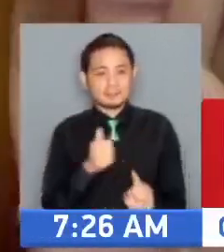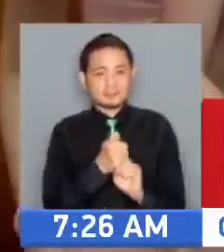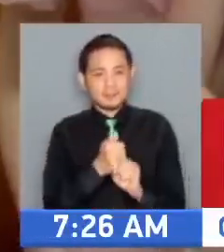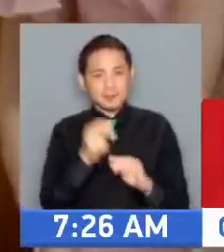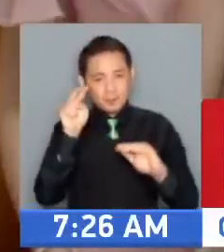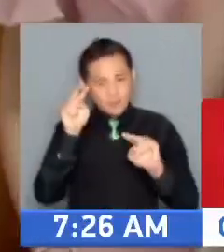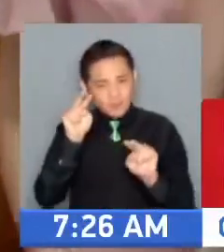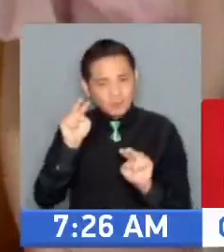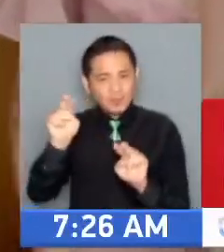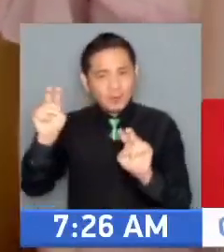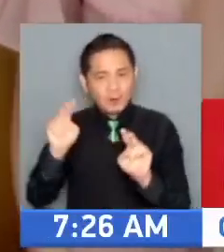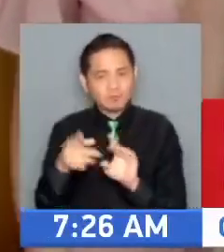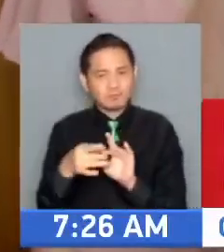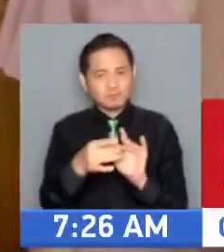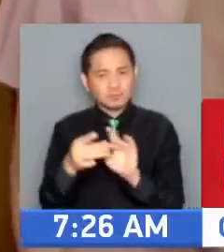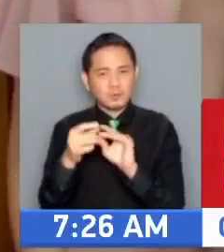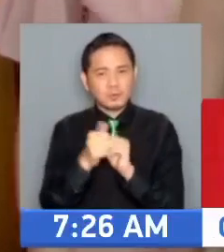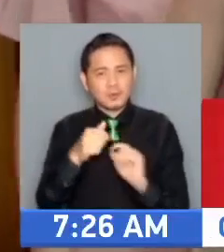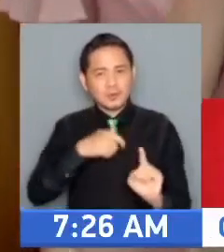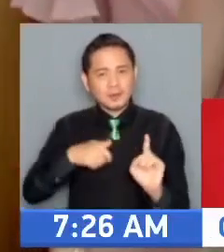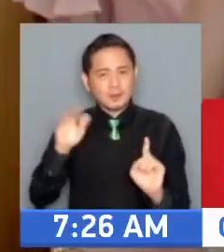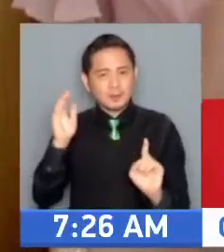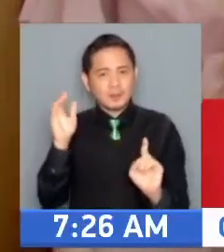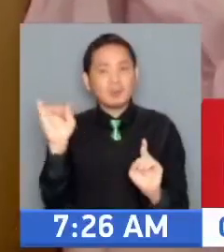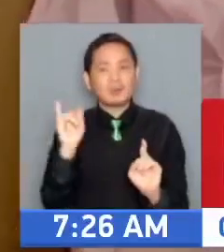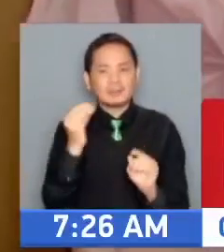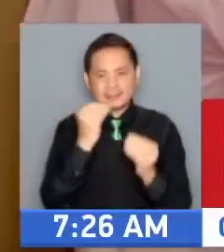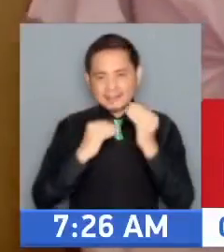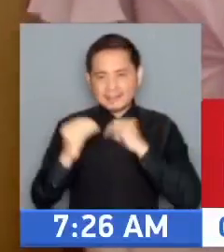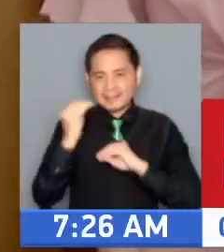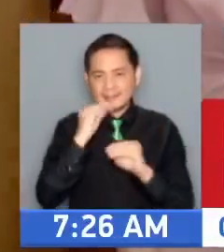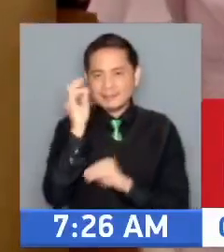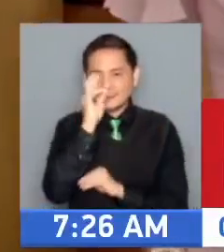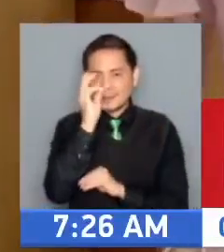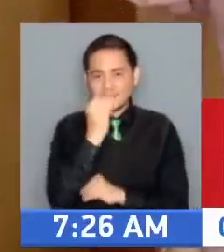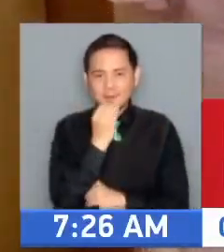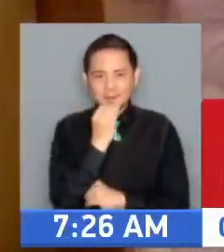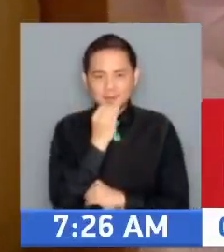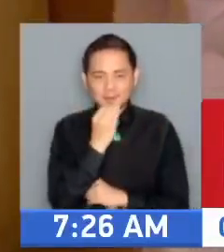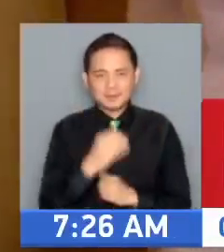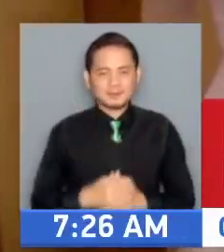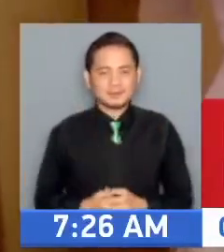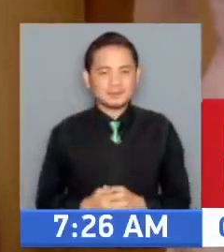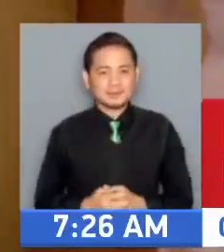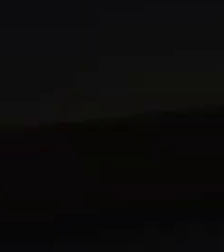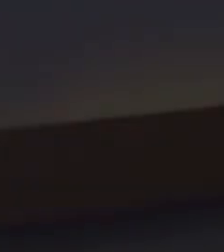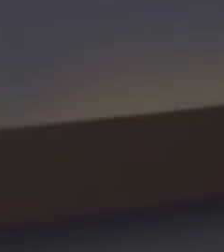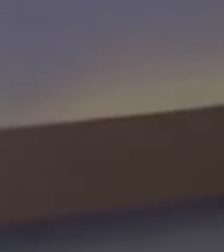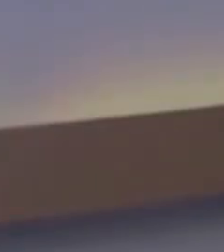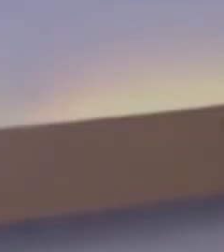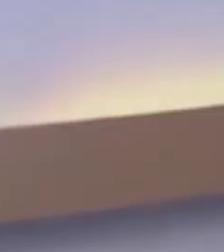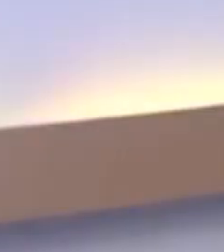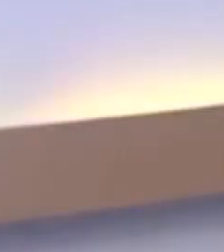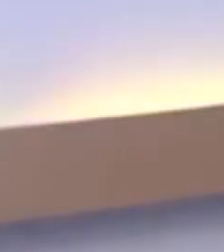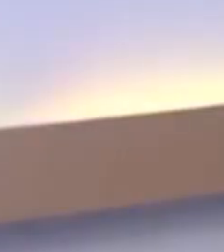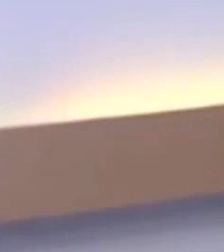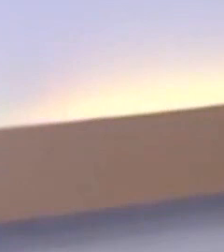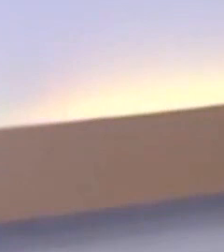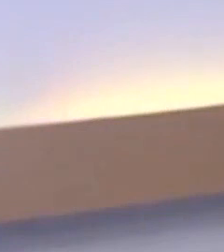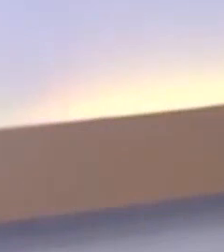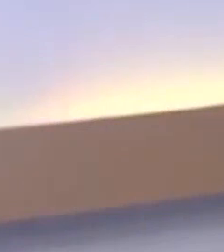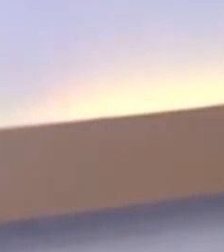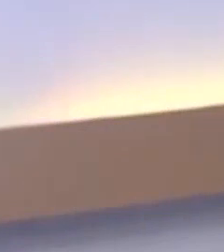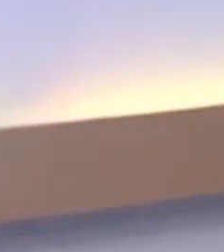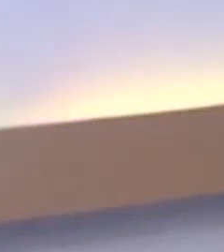kandidata at makatikim ng mga paggaing Pinoy. Welcome to the Philippines. Oh, ang ganda. Kapuso, mauna